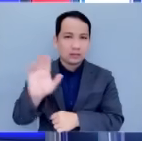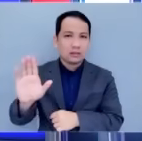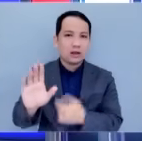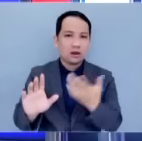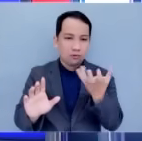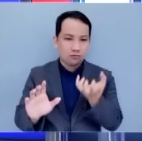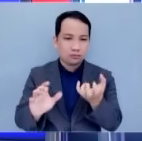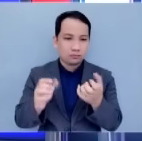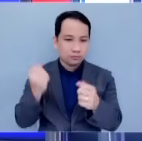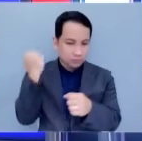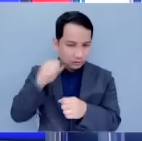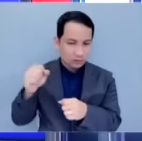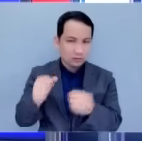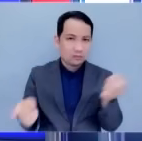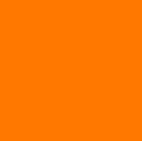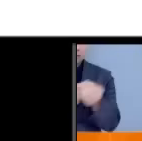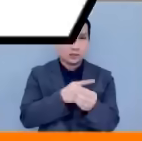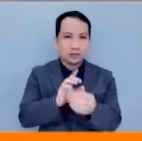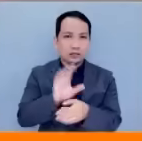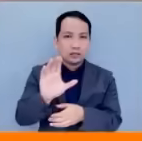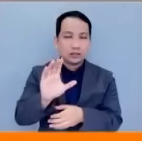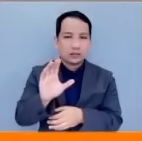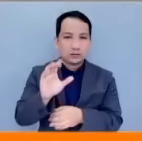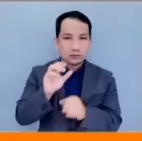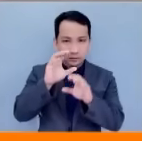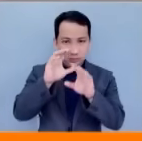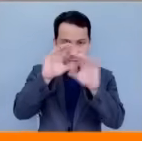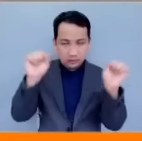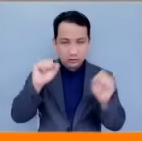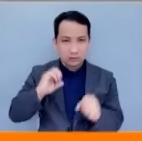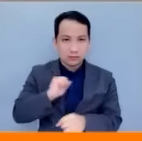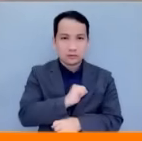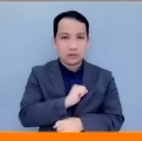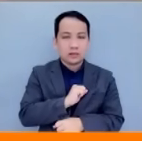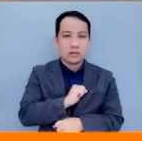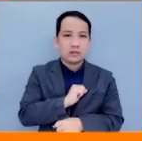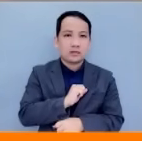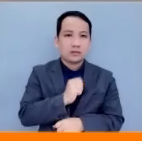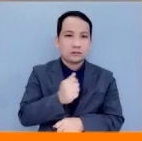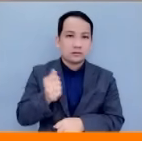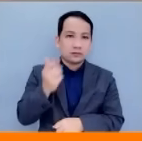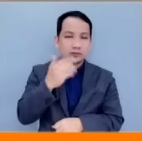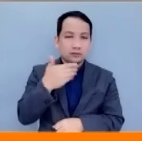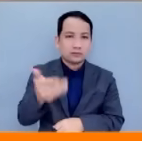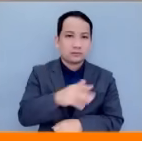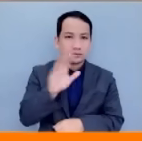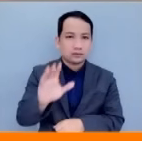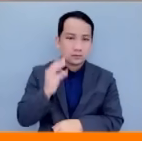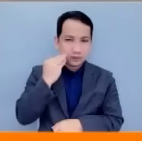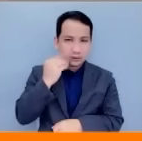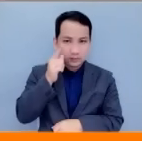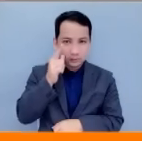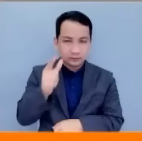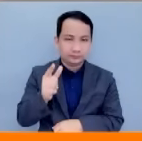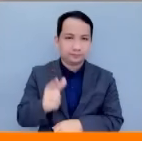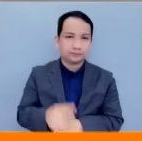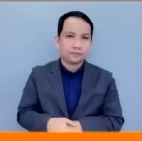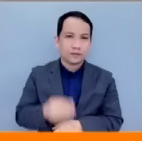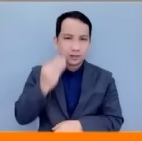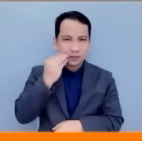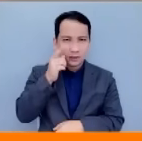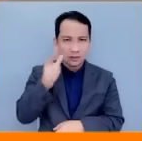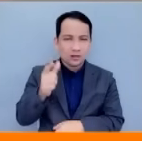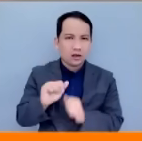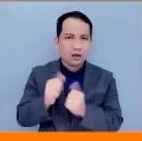namang magpatalsik sa kanya. At live mula sa Senado, nasa frontline ng balitang yan, si Mean Los Baños. Mean, kumusta